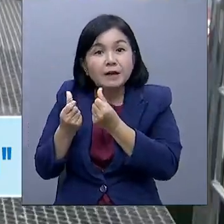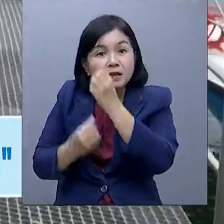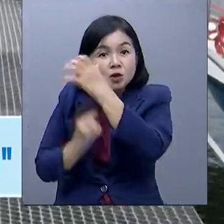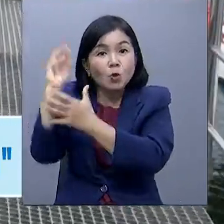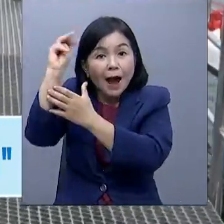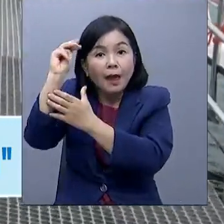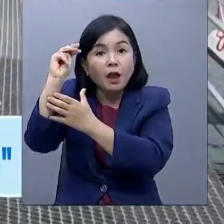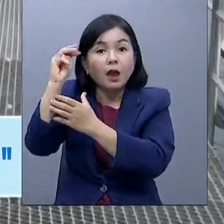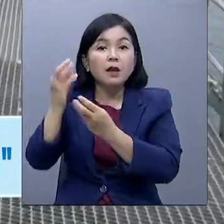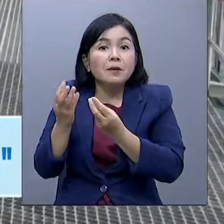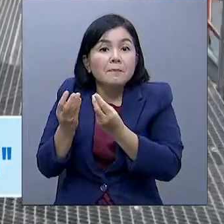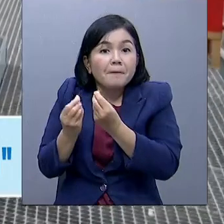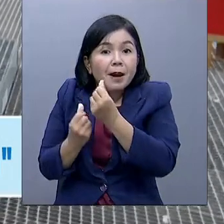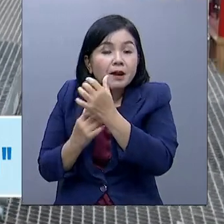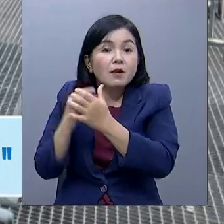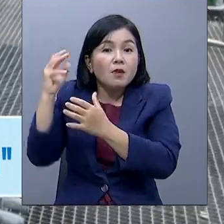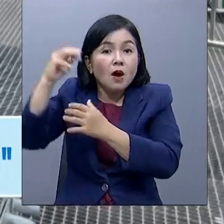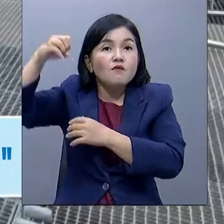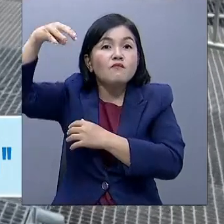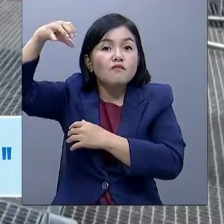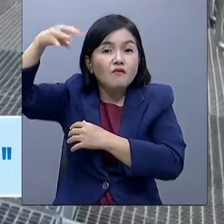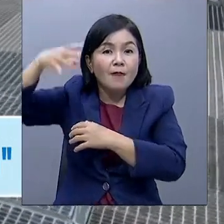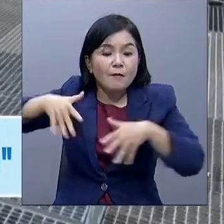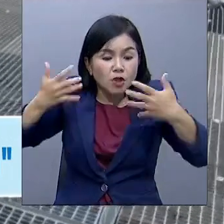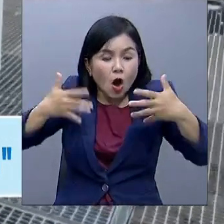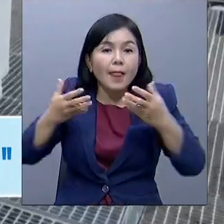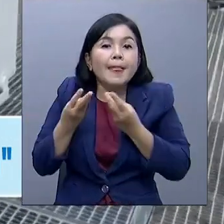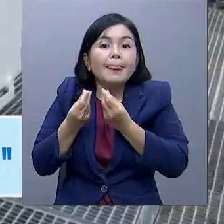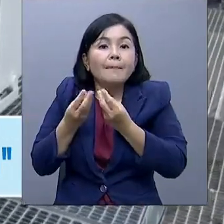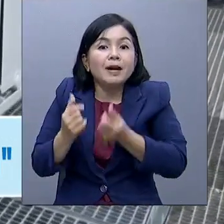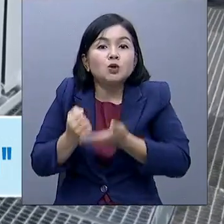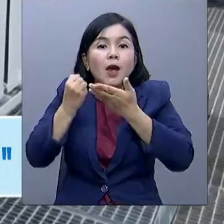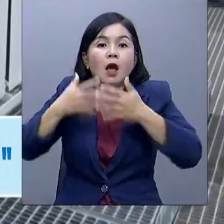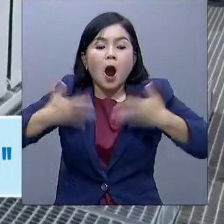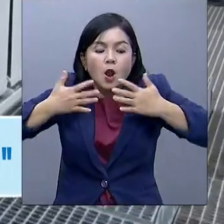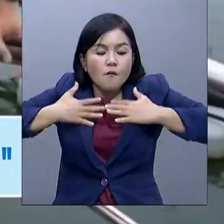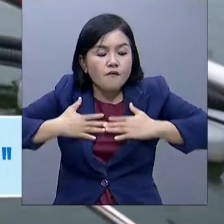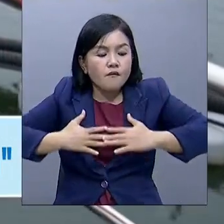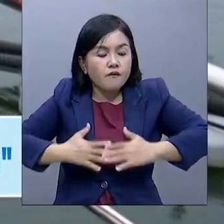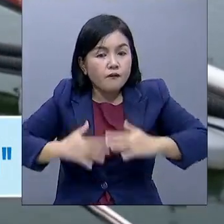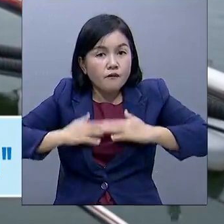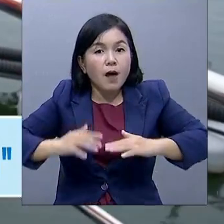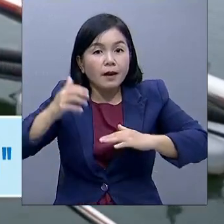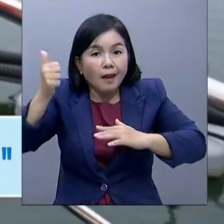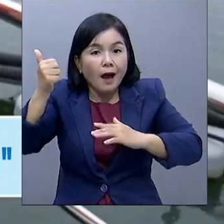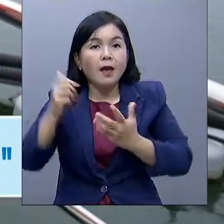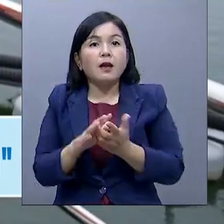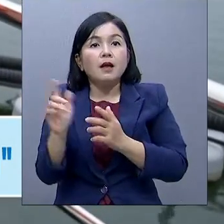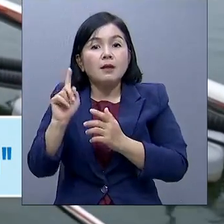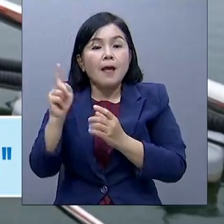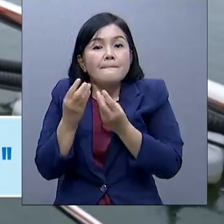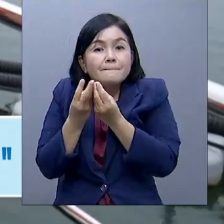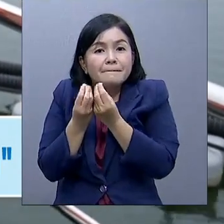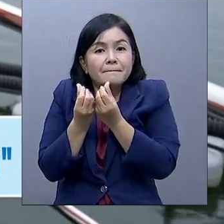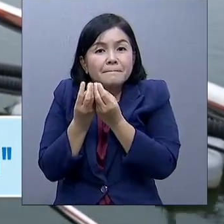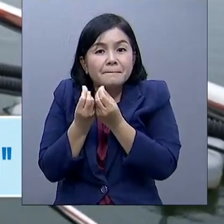าเขาแปลงแรงไฟฟ้ามันจะเกิดความร้อน ต ้องมีน้ำมันเพื่อระบายความร้อนทีนี้น้ำมันหม้อแปลงนี่โดยปกติถ้าเป็นน้ำมันรุ่นก่อนเขาเรียกว่าเป็นน้